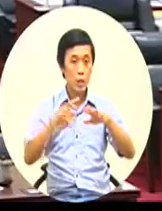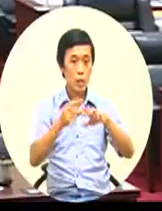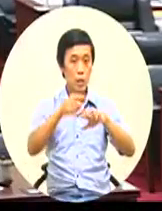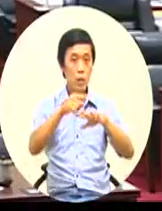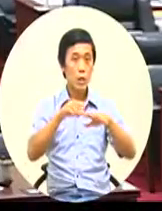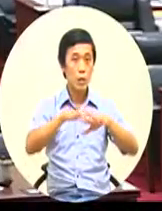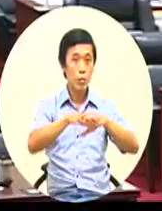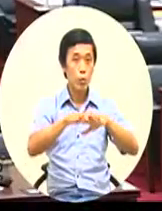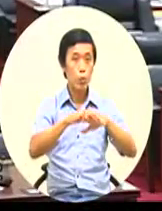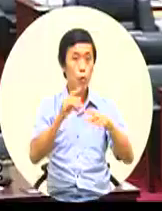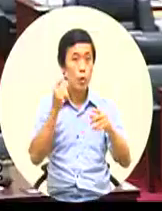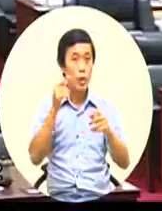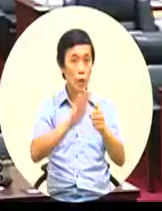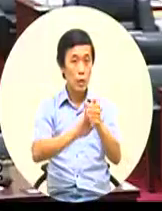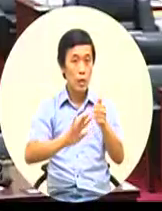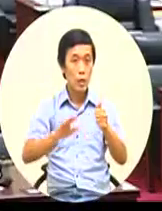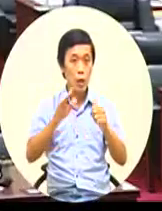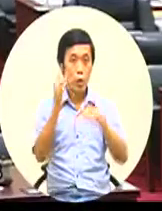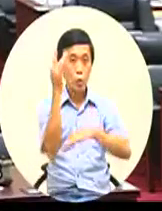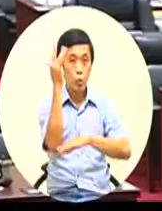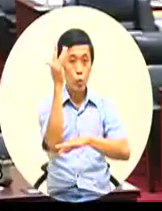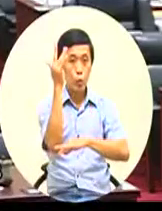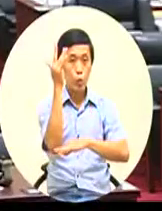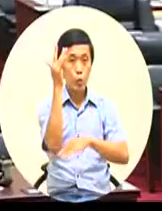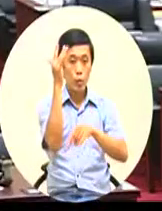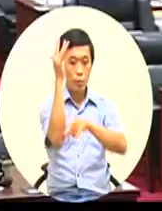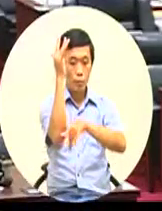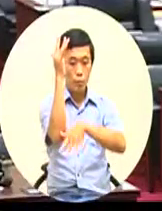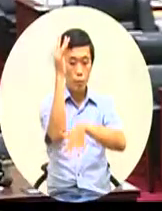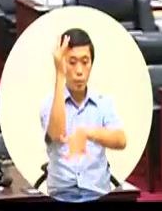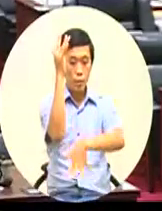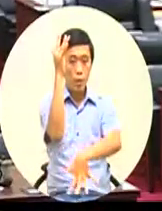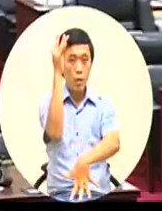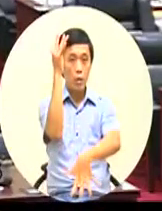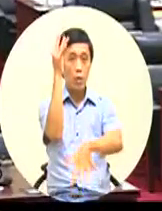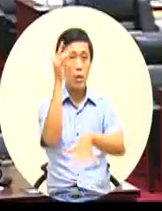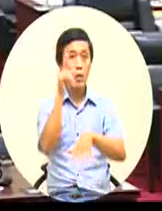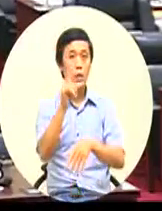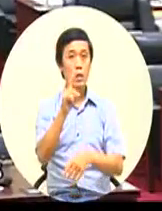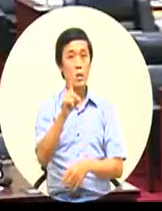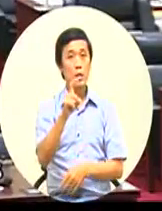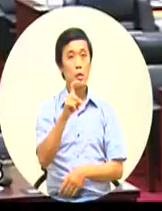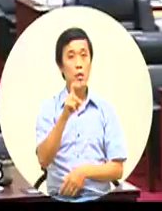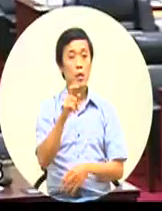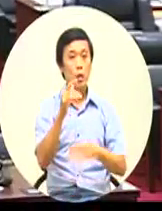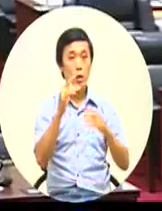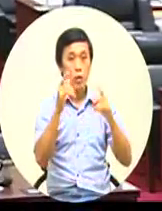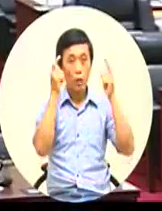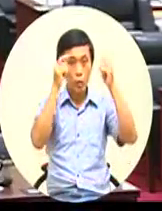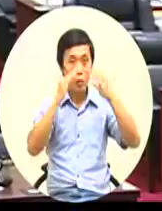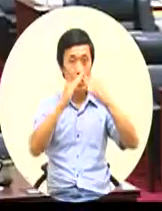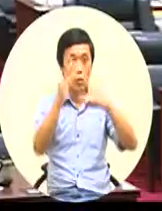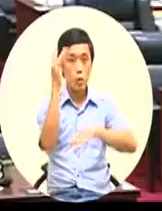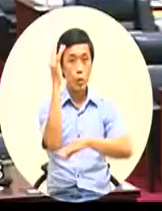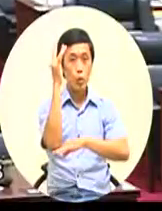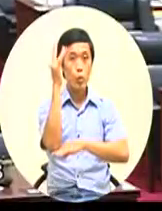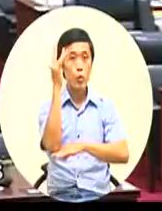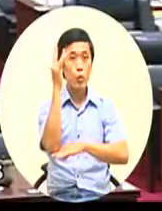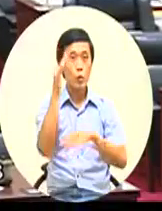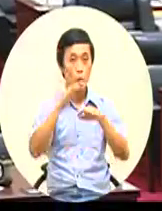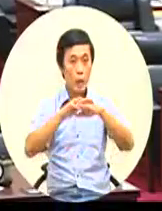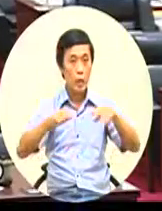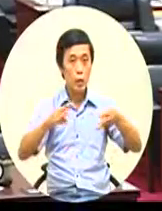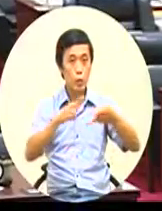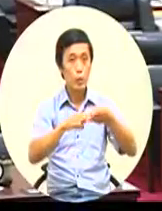扎根，所以高雄市的路树变成没有办法安全，只要大风一来、台风一